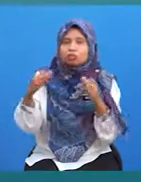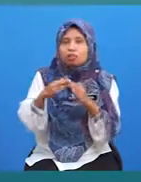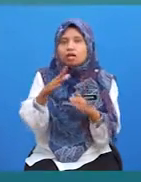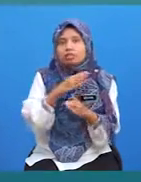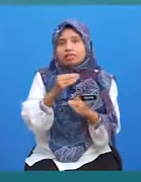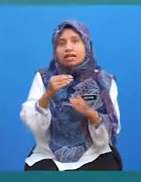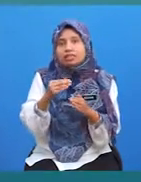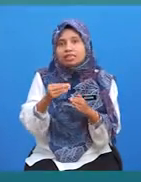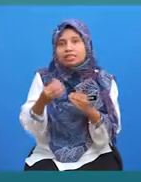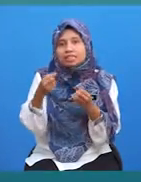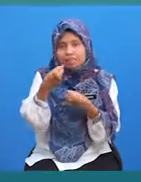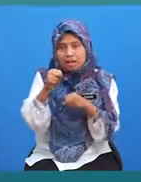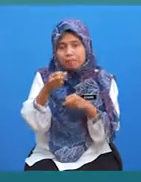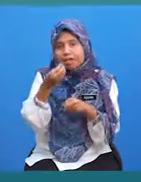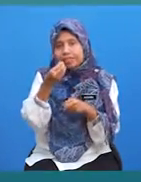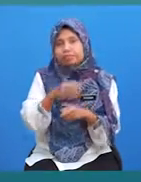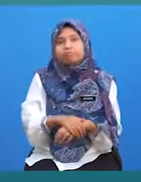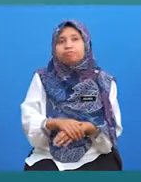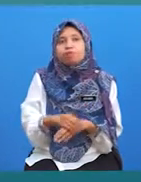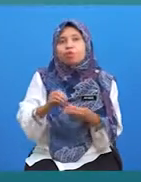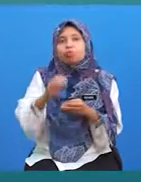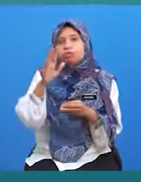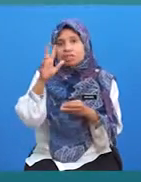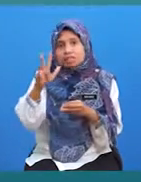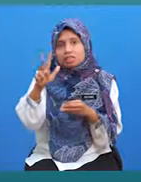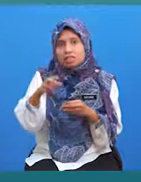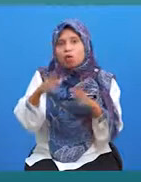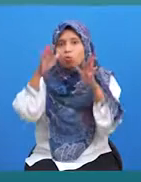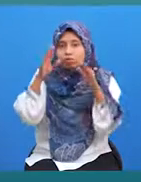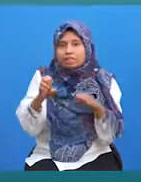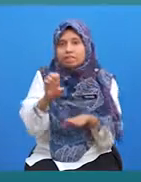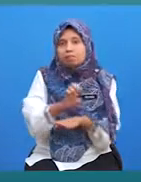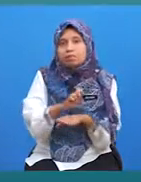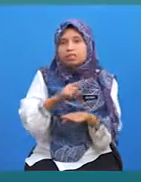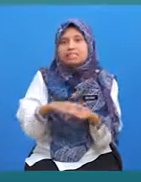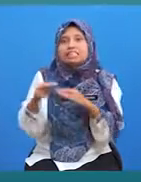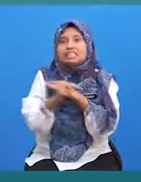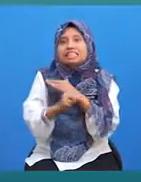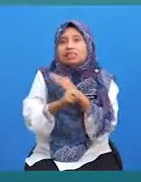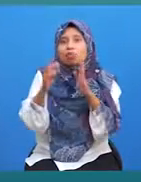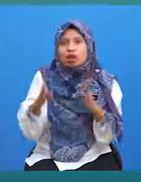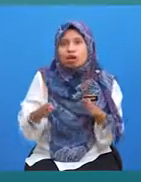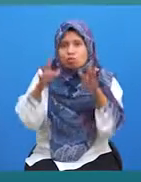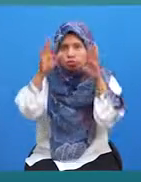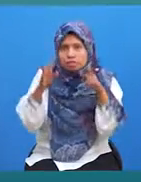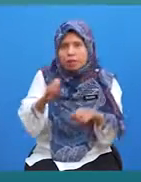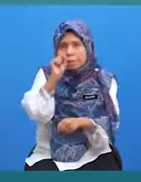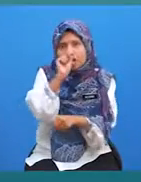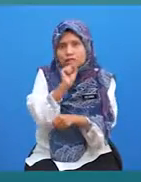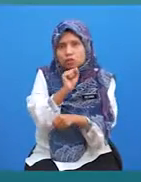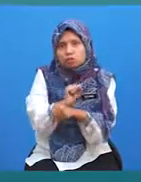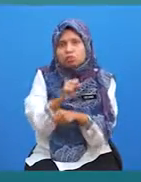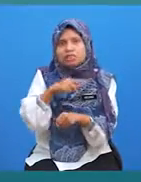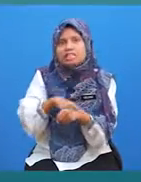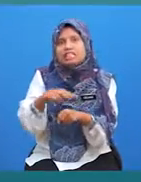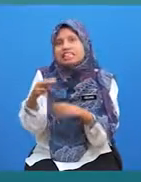Peribahasa yang ketiga pula ialah hujan emas di negeri orang, hujan batu di negeri sendiri,